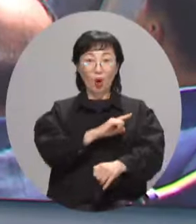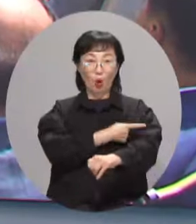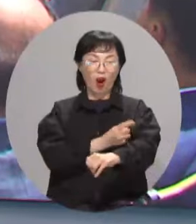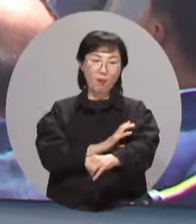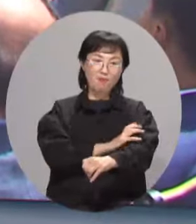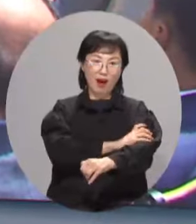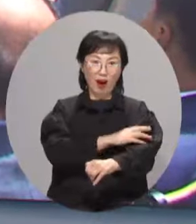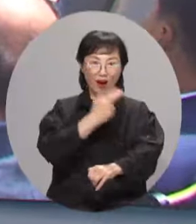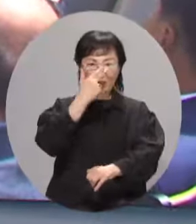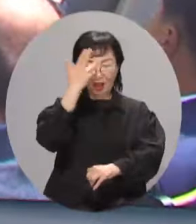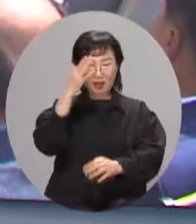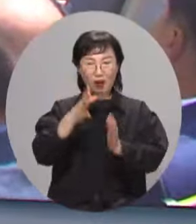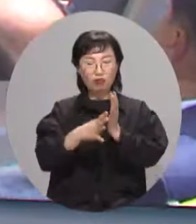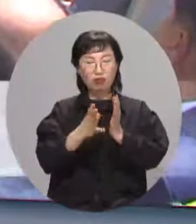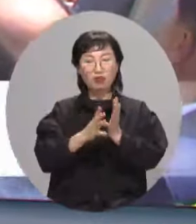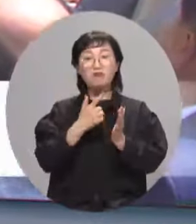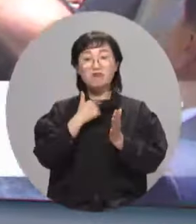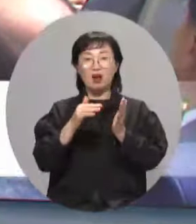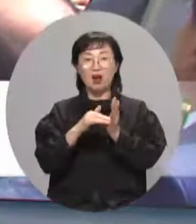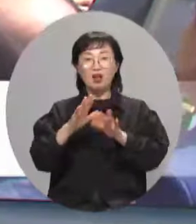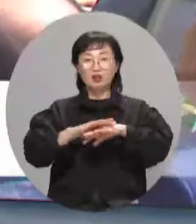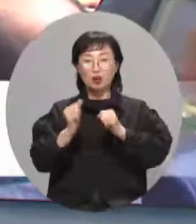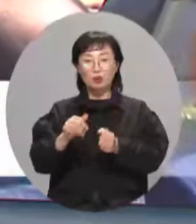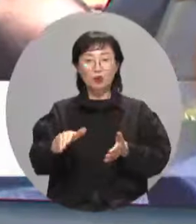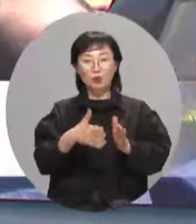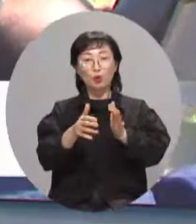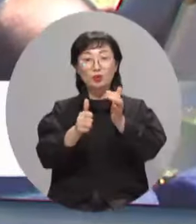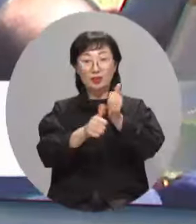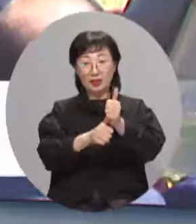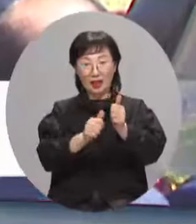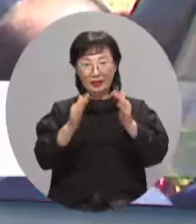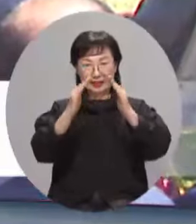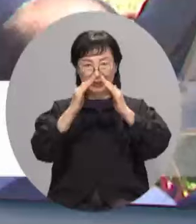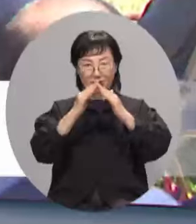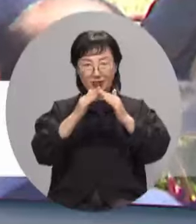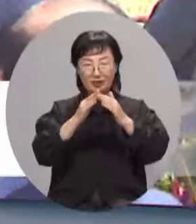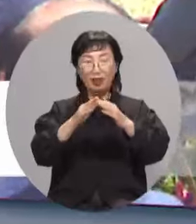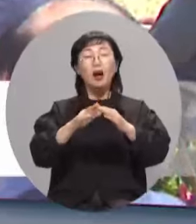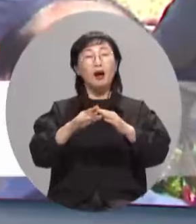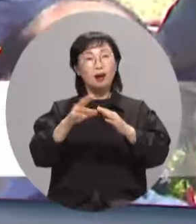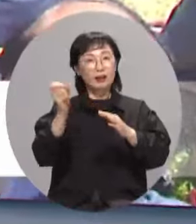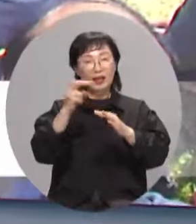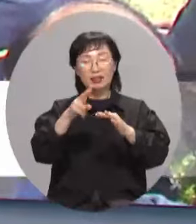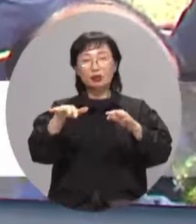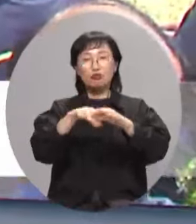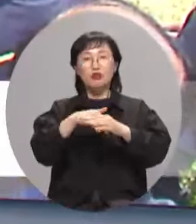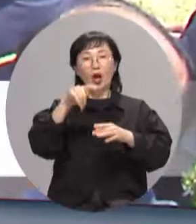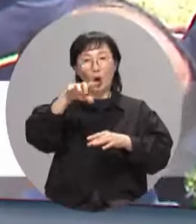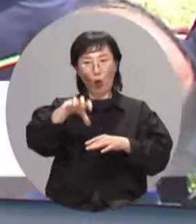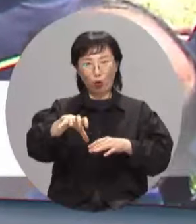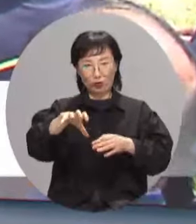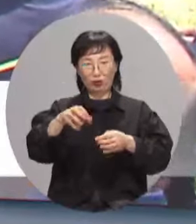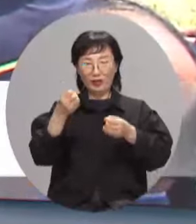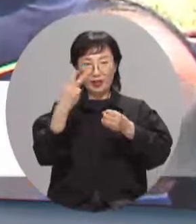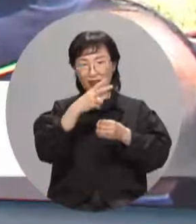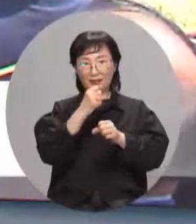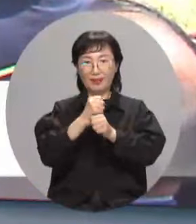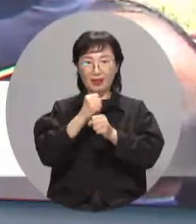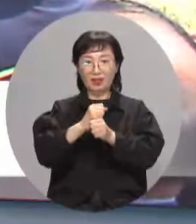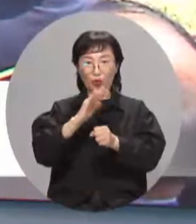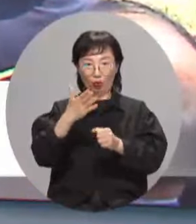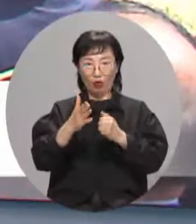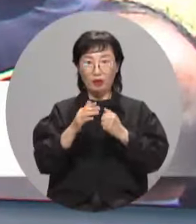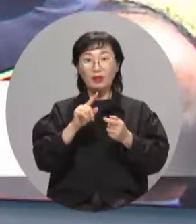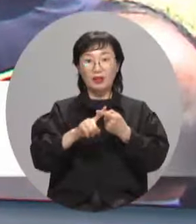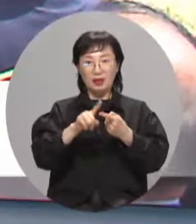권위주의적인 구시대의 산물로 여겨진 전북도지사 관사가 복합문화공간으로 재탄생했습니다. 한옥마을 한복판에 덩그러니